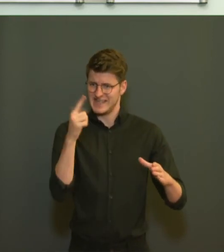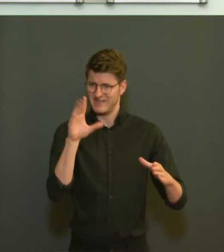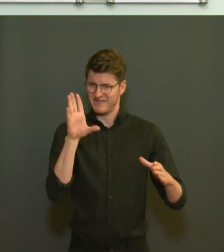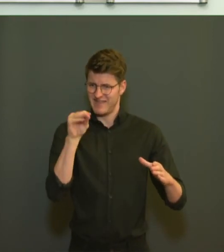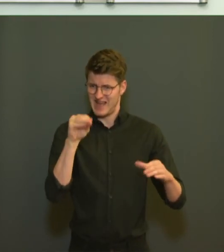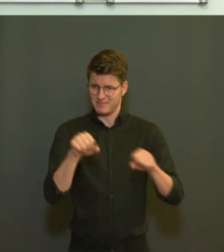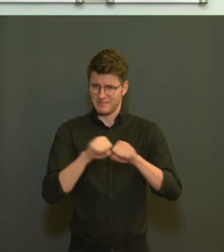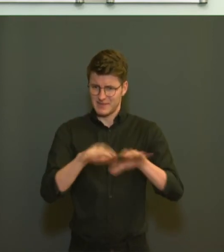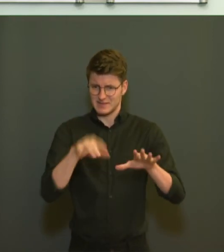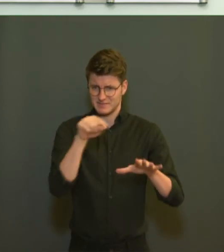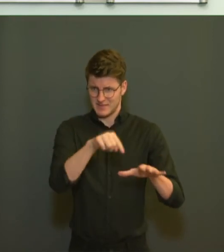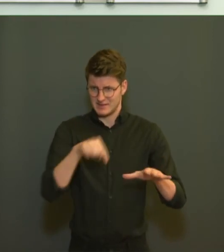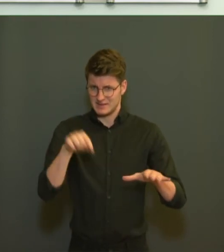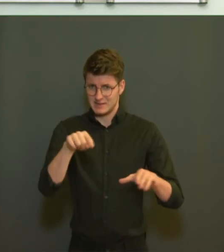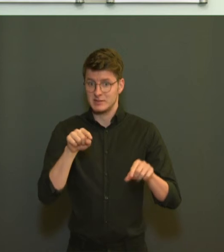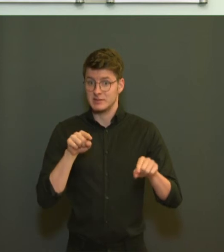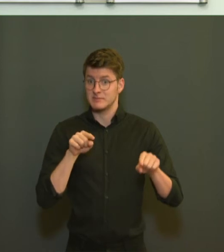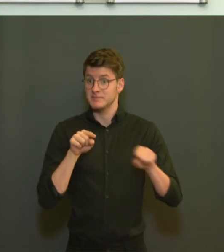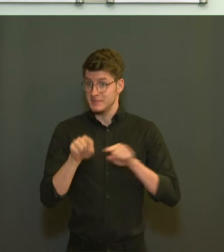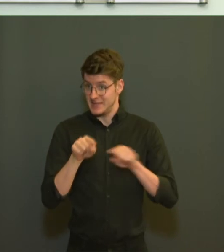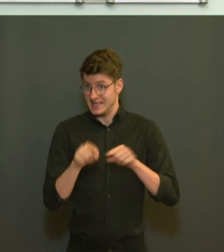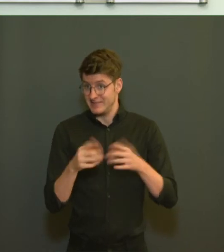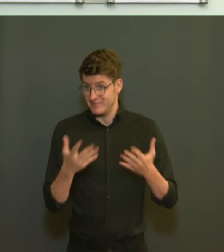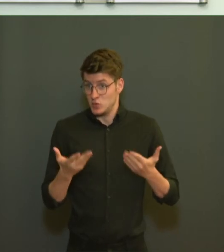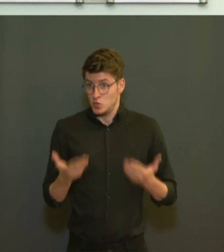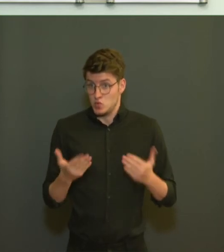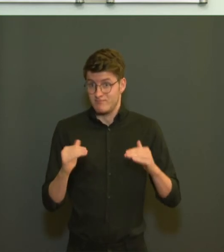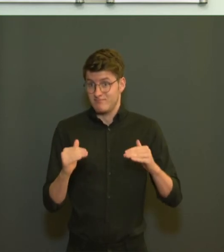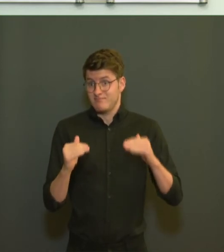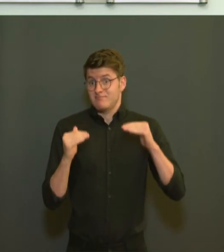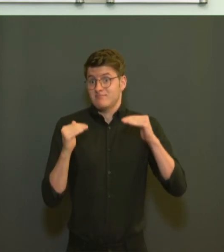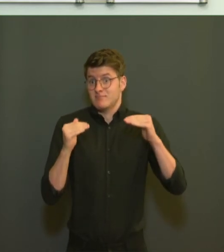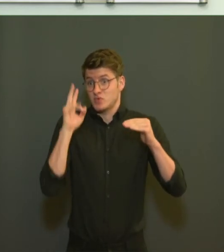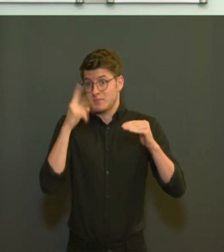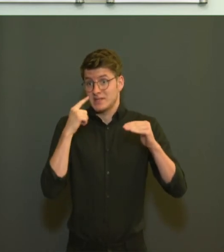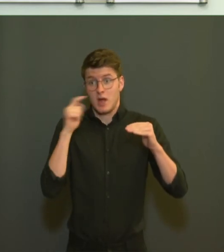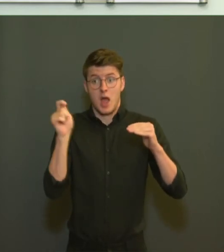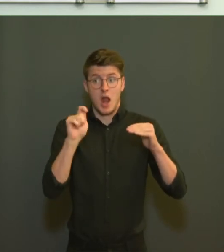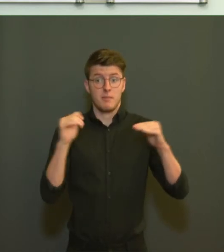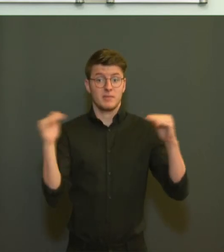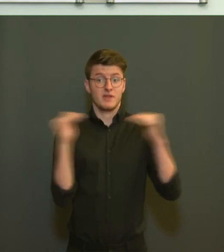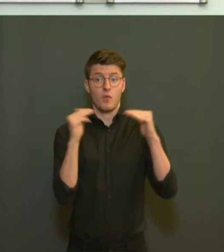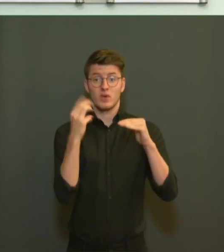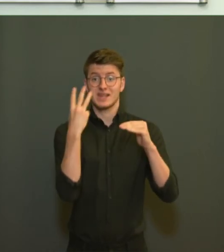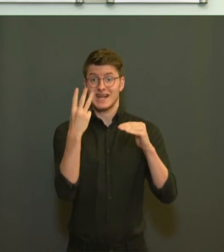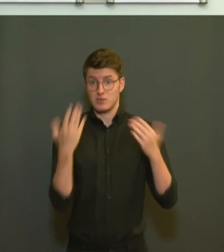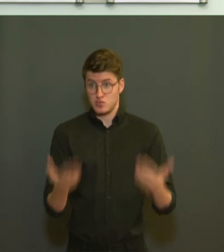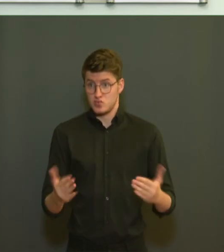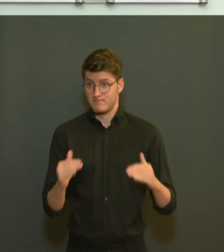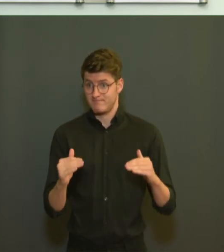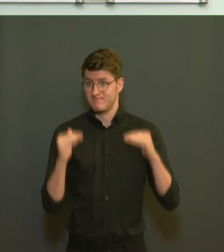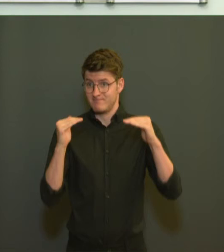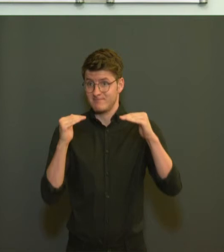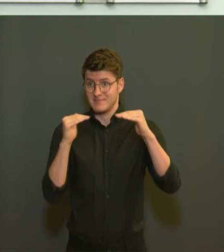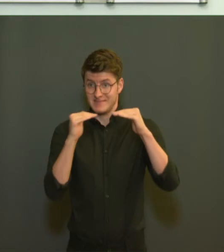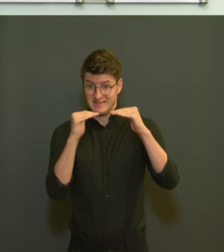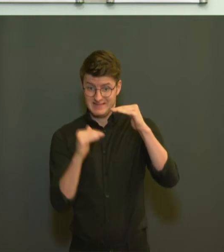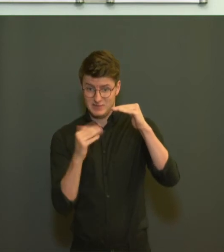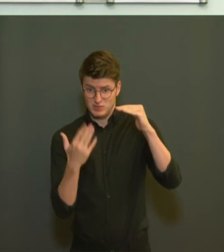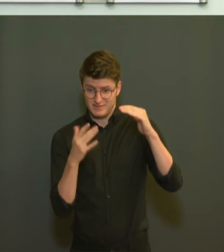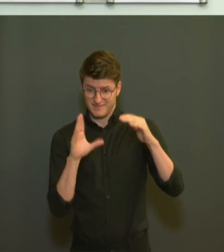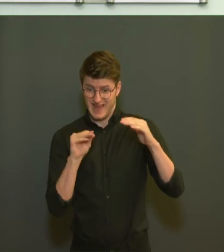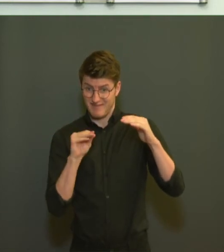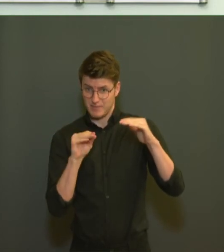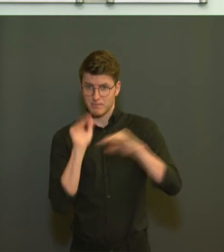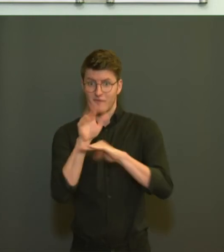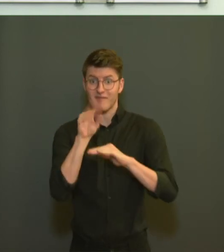Dit is nog hoger dan de drempel voor alarmniveau 3, die op 50 besmettingen ligt. Maar aangezien het merendeel